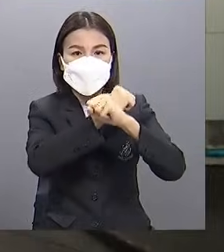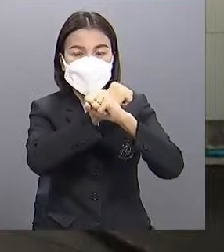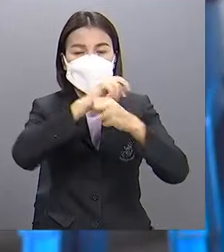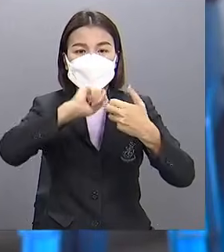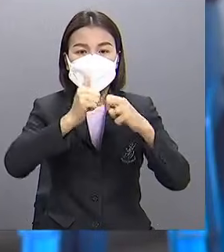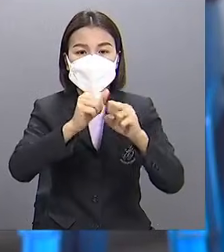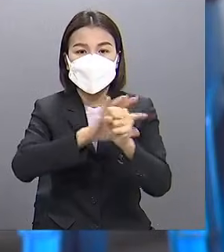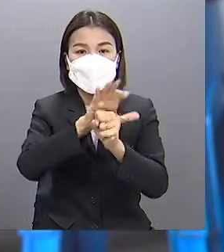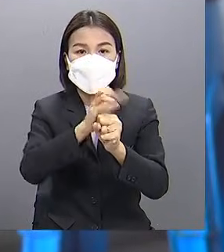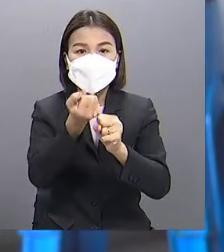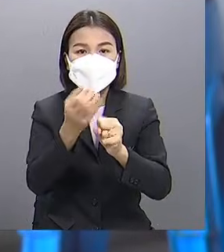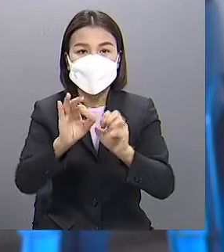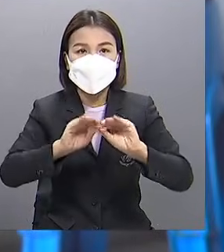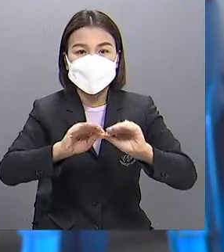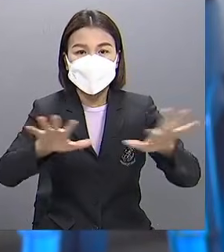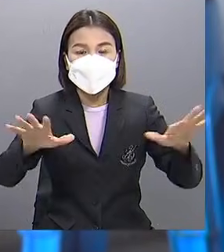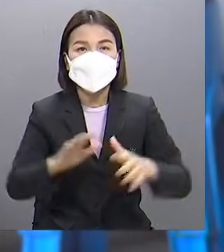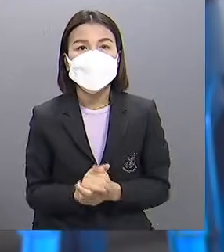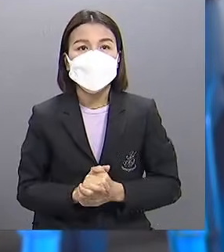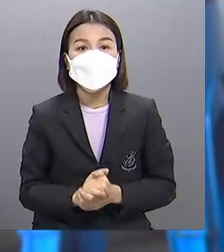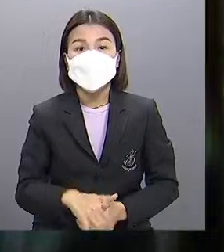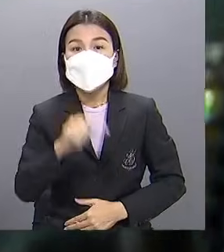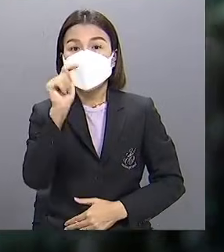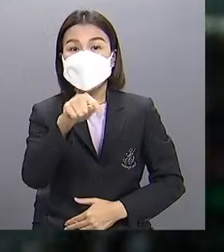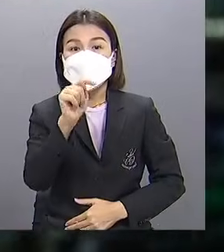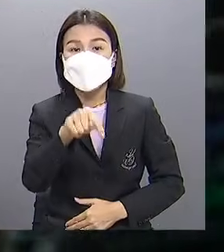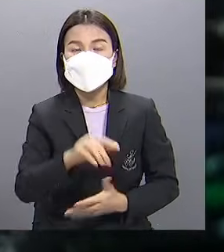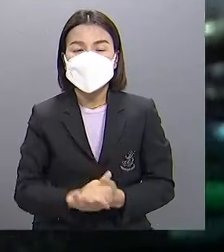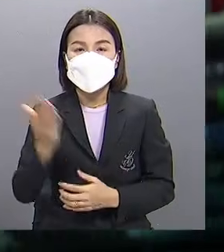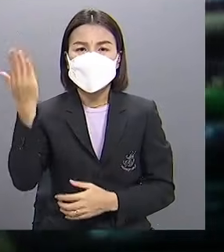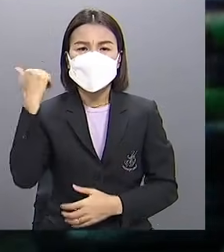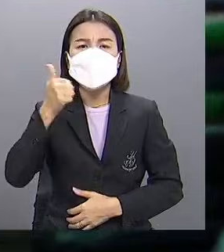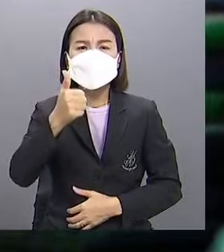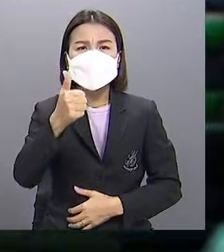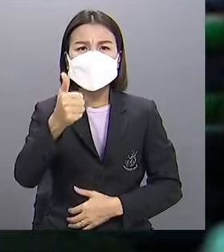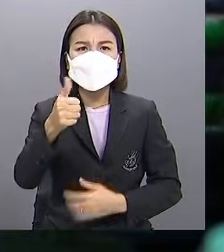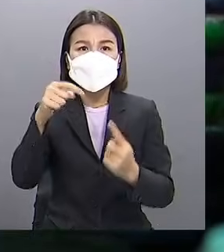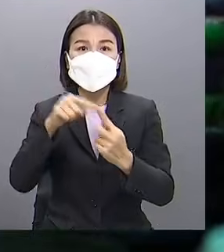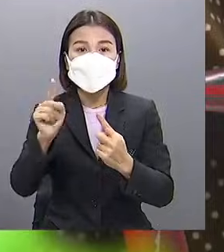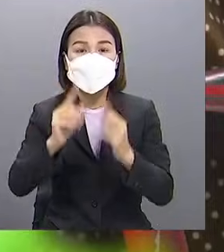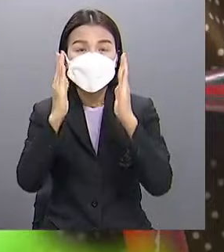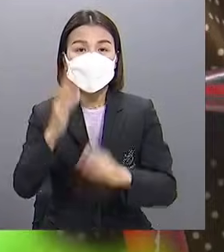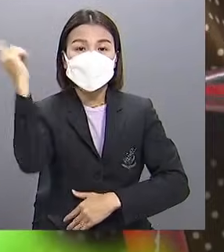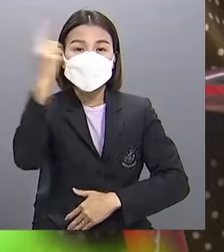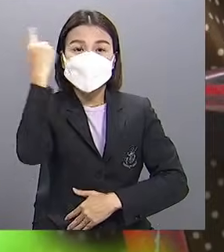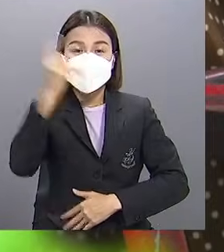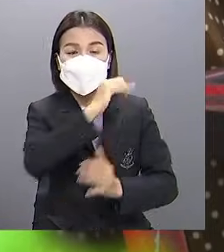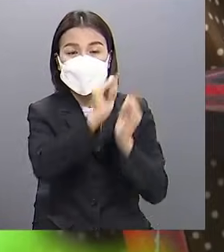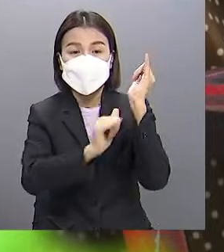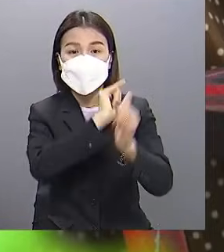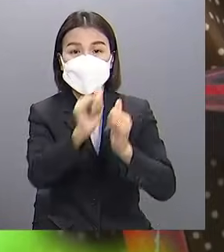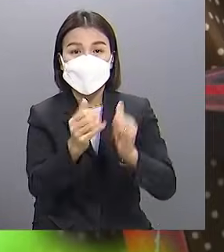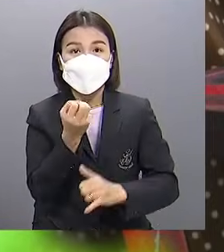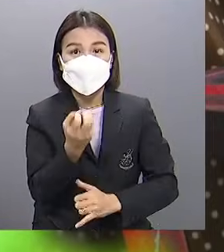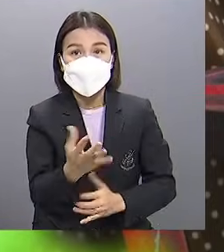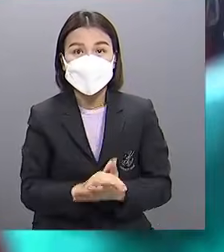-19ที่นี่เคยรุ่งเรืองคลาคล่ำไปด้วยนักท่องเที่ยวจำนวนมากถือเป็นเขตพัฒนาเศร